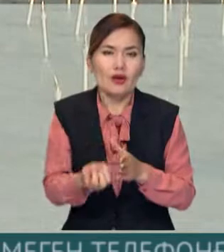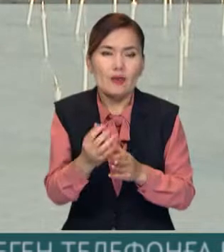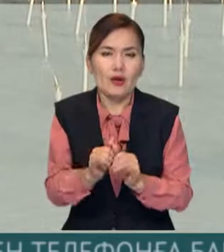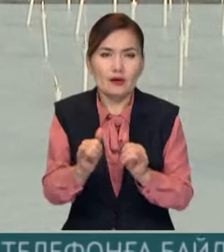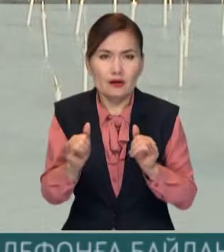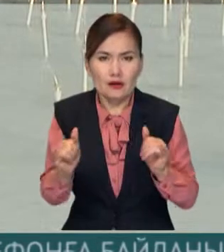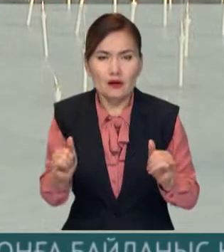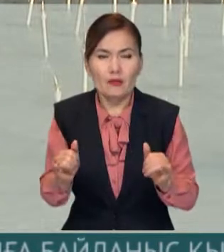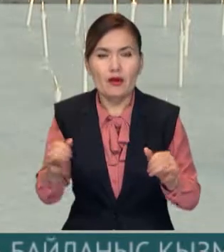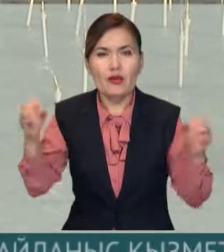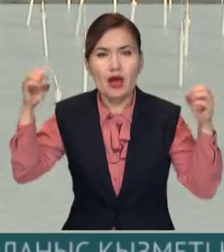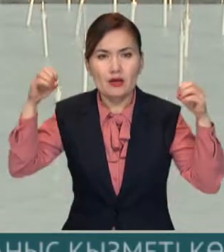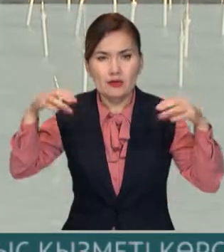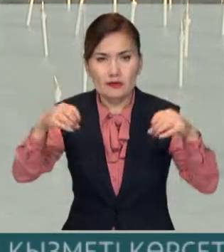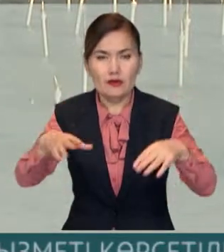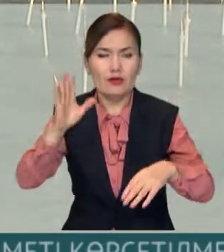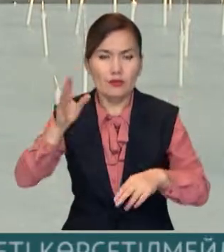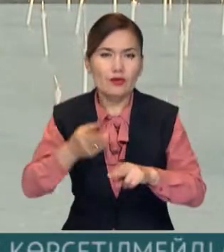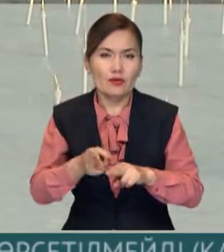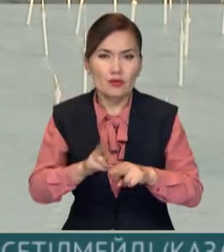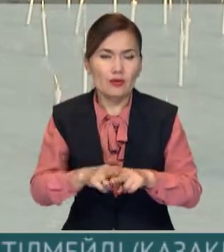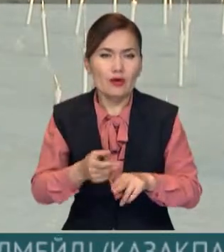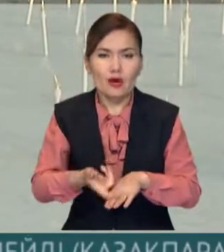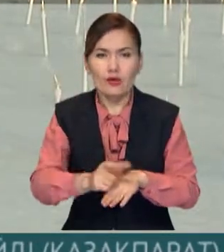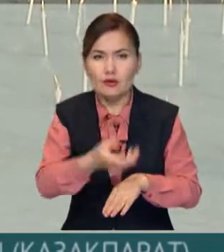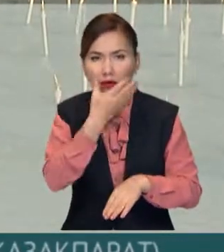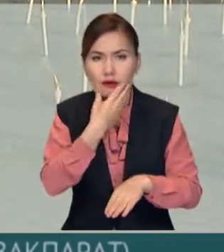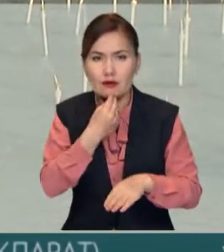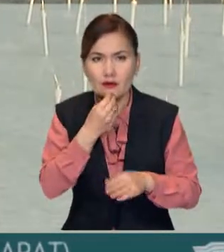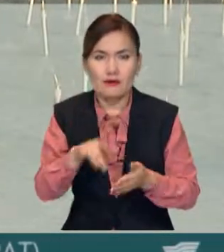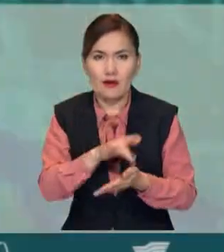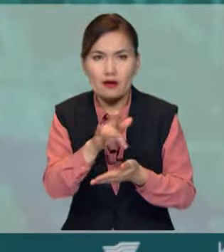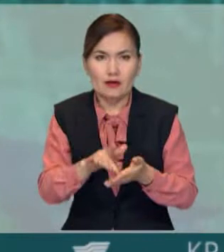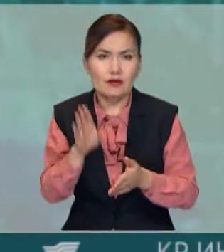сәулелендіріп әсерлендіріп жатырған осы бір субұрқақ қала үшін керемет жаңалық болып жатыр.